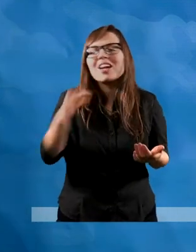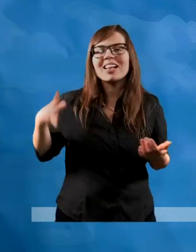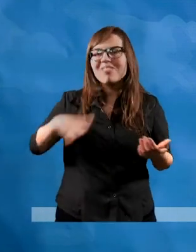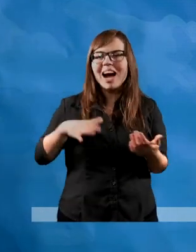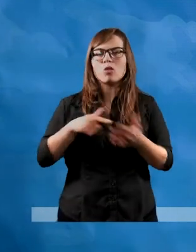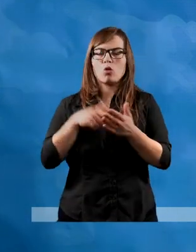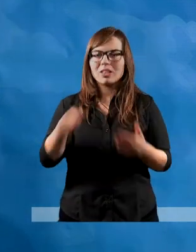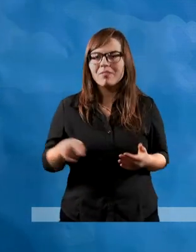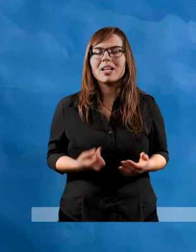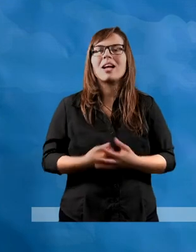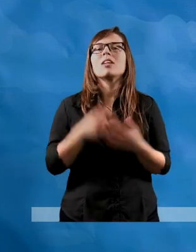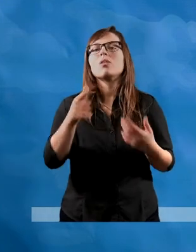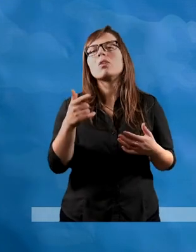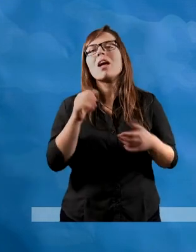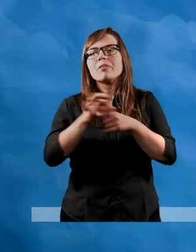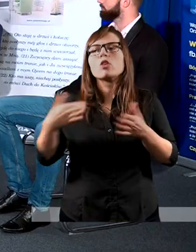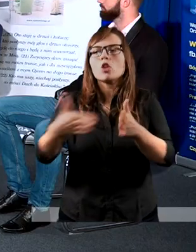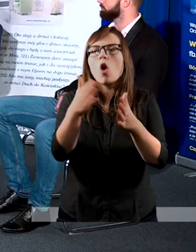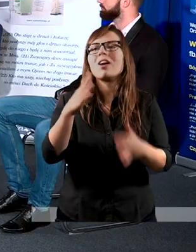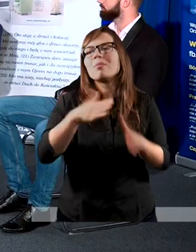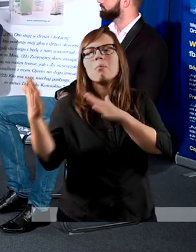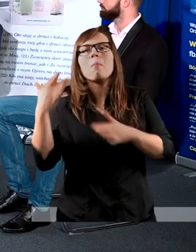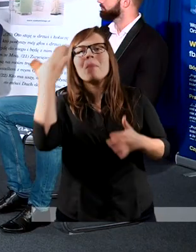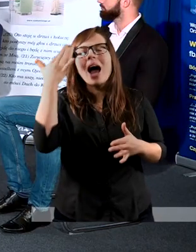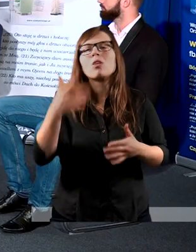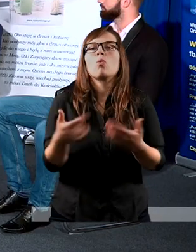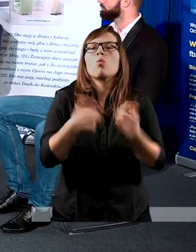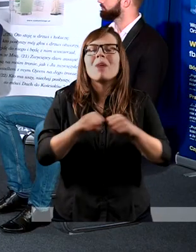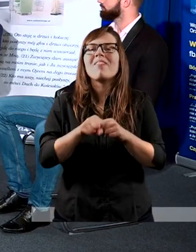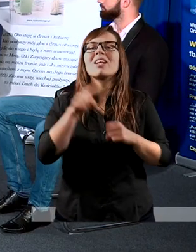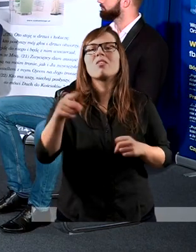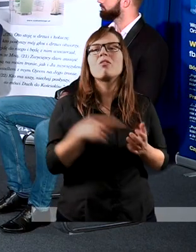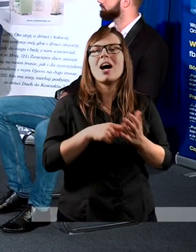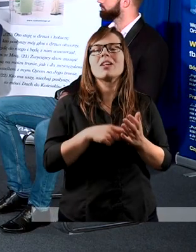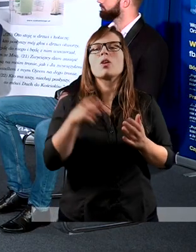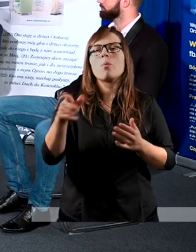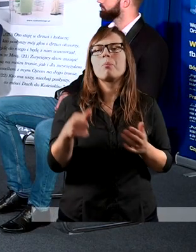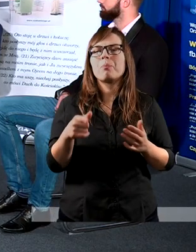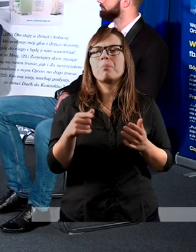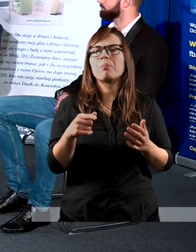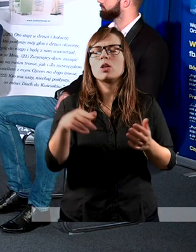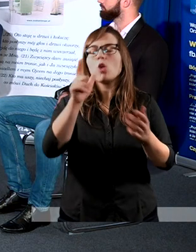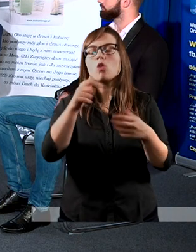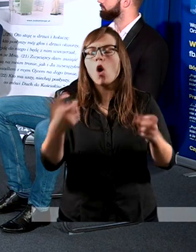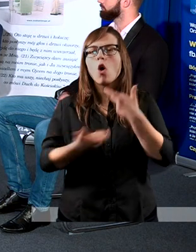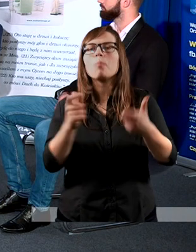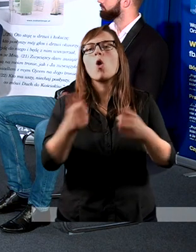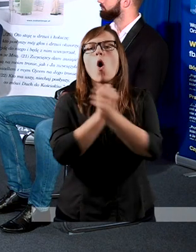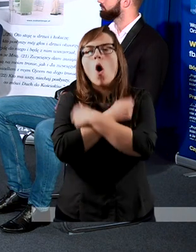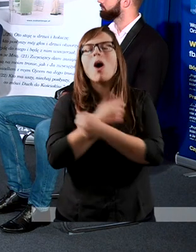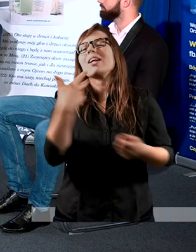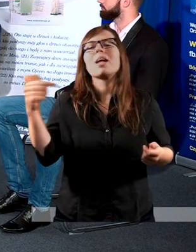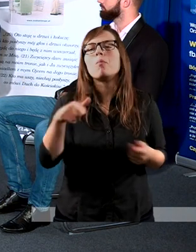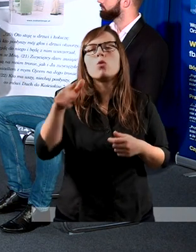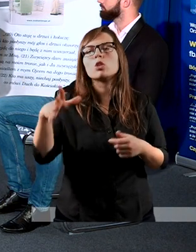wartości. Myślę, że sukces to poniekąd realizacja swoich marzeń, sprawienie, że robisz to, co chcesz, to, co lubisz, to, co kochasz.